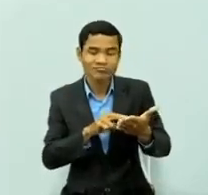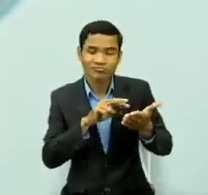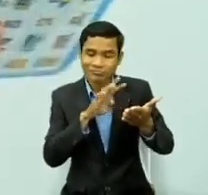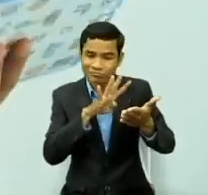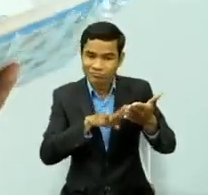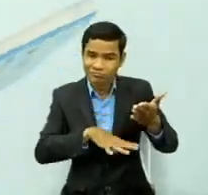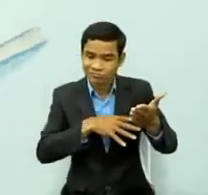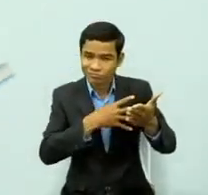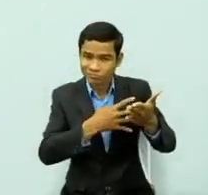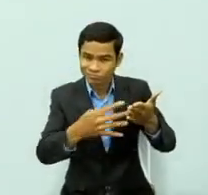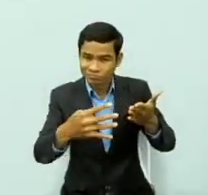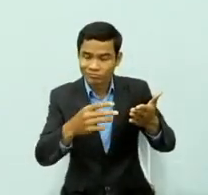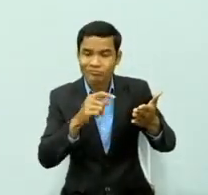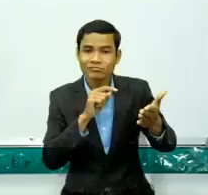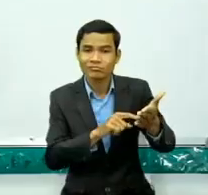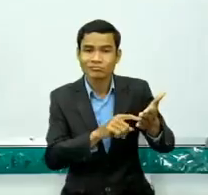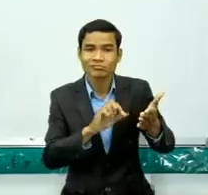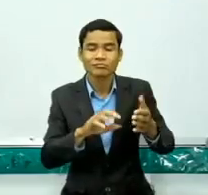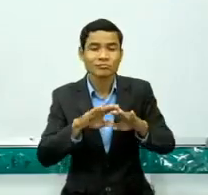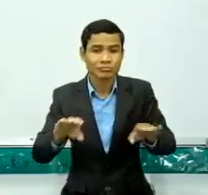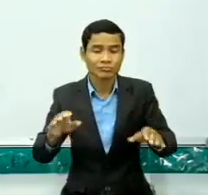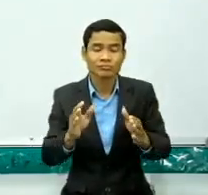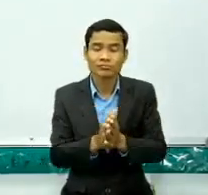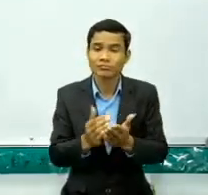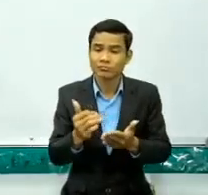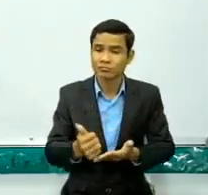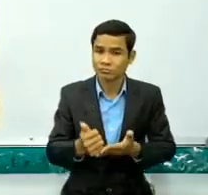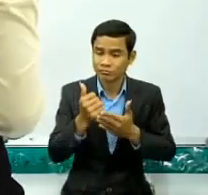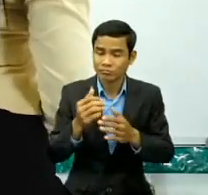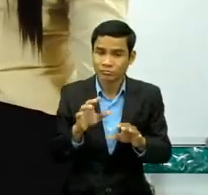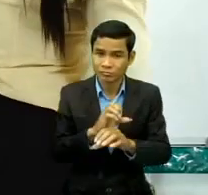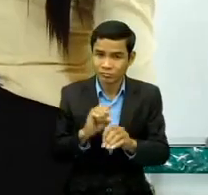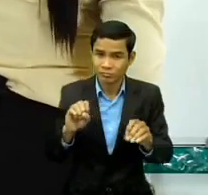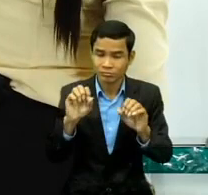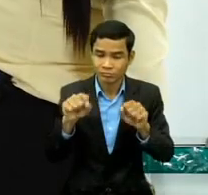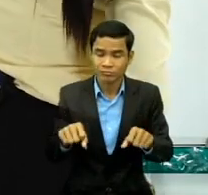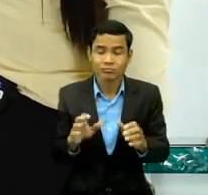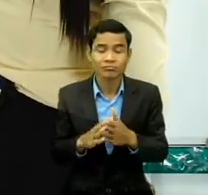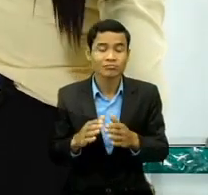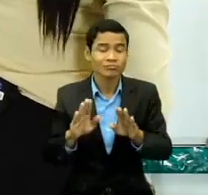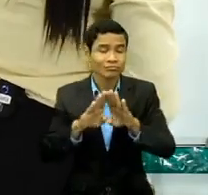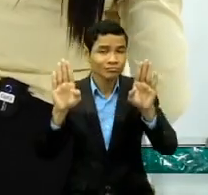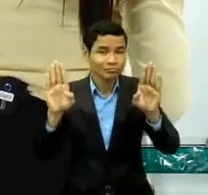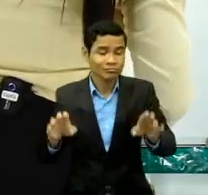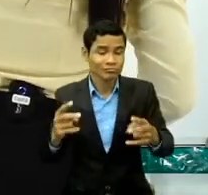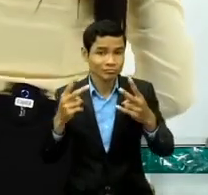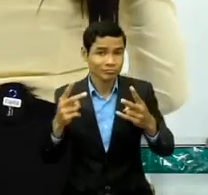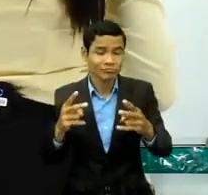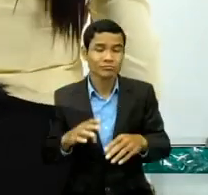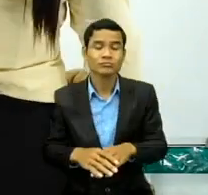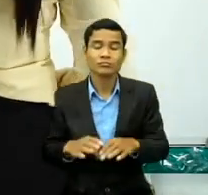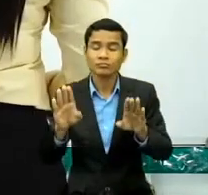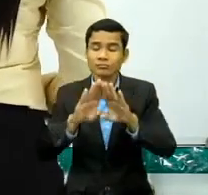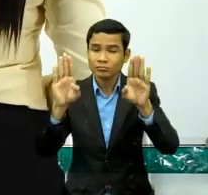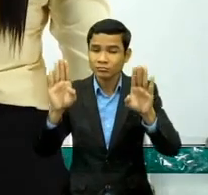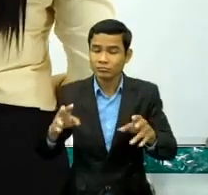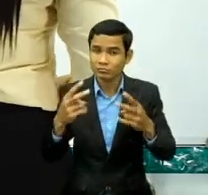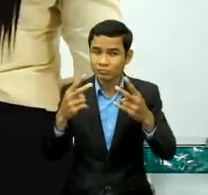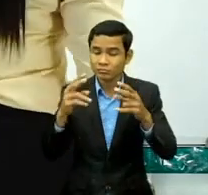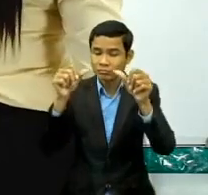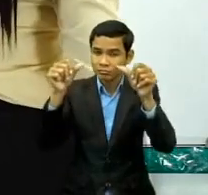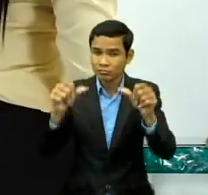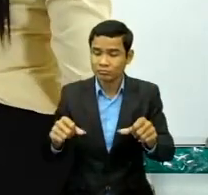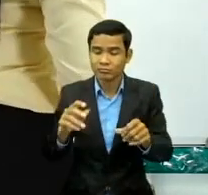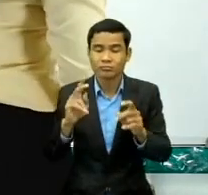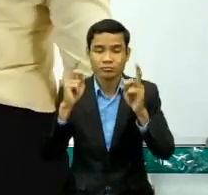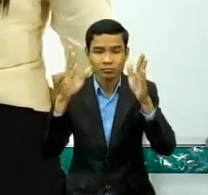នណាចាចំណែកកូនកូនដែលមិនមានសិភៅជំនួយកូនបែរមកក្តារខៀនដើម្បីចាមើលតារាងដែលអ្